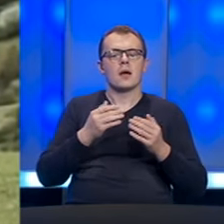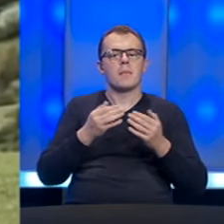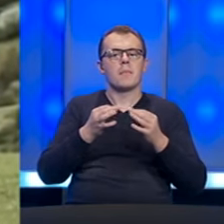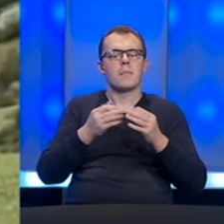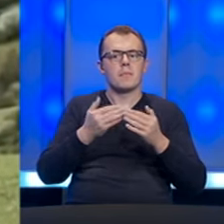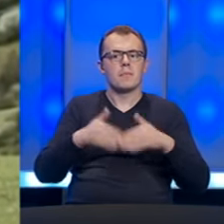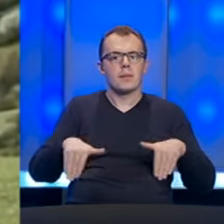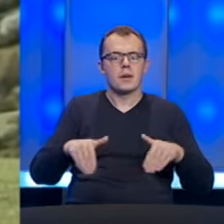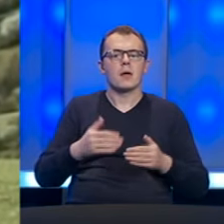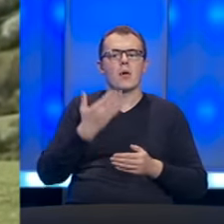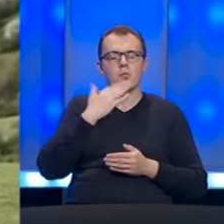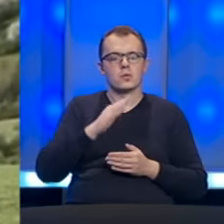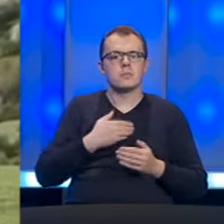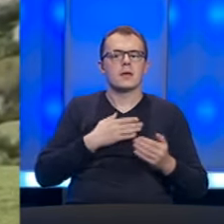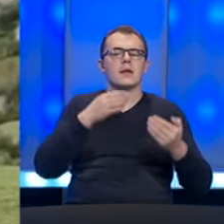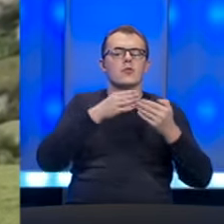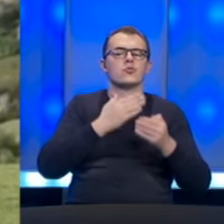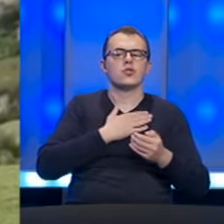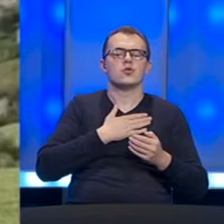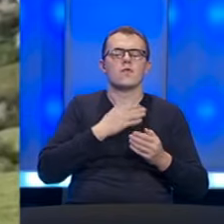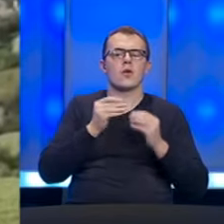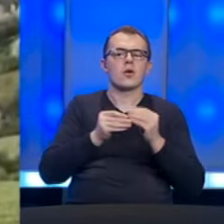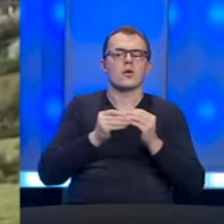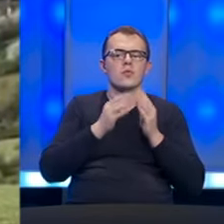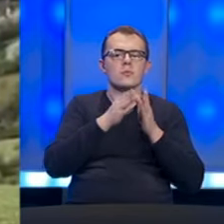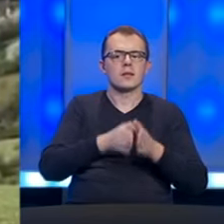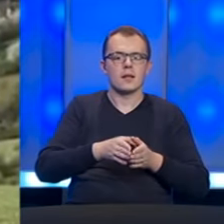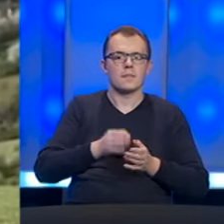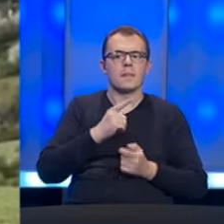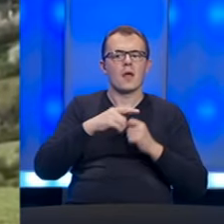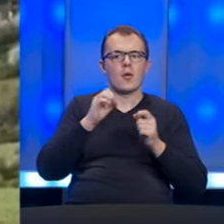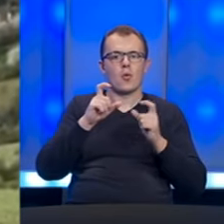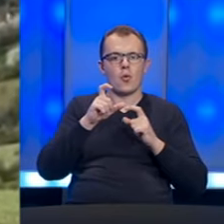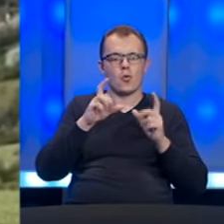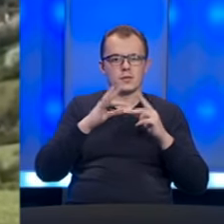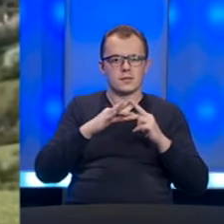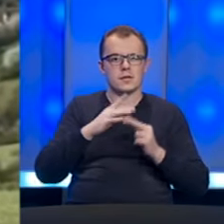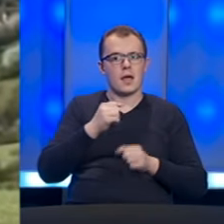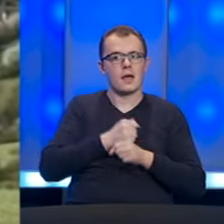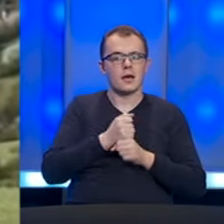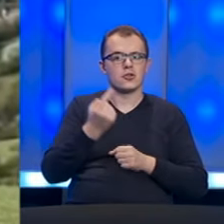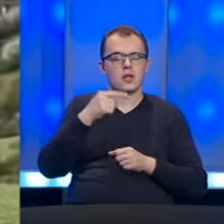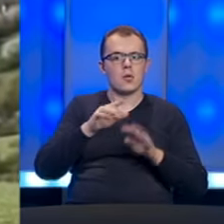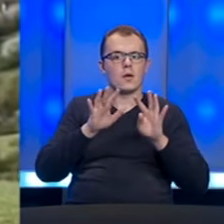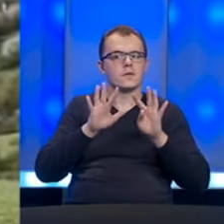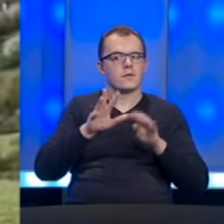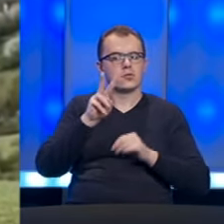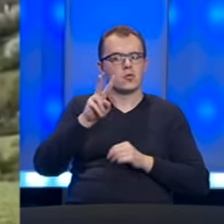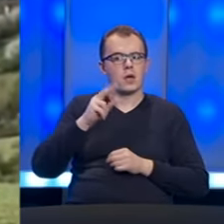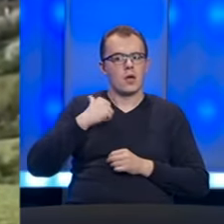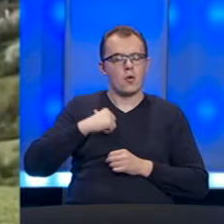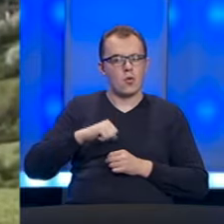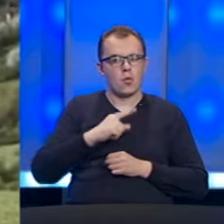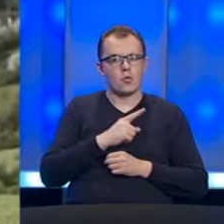svojih ljubitelja. KOS-u koji ćete večeras gledati, rađena je 1992. godine u